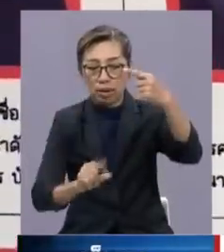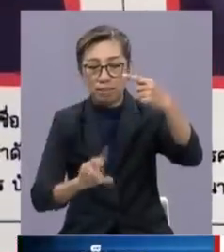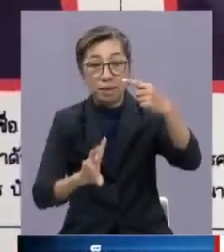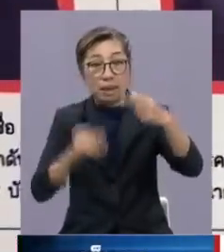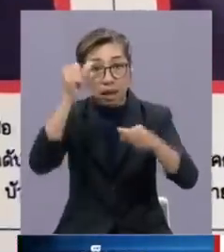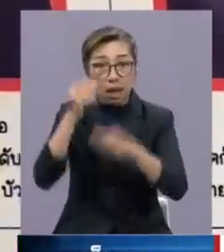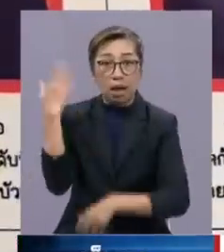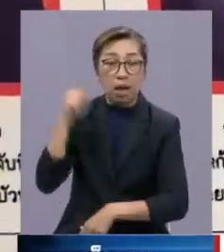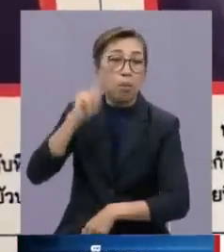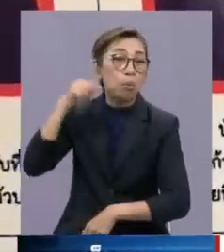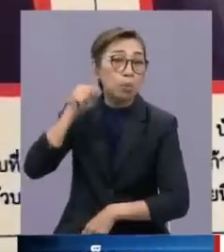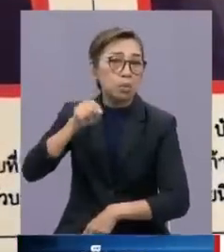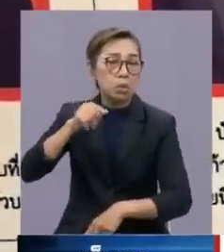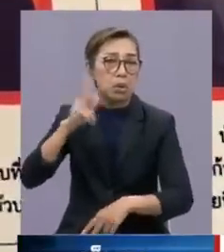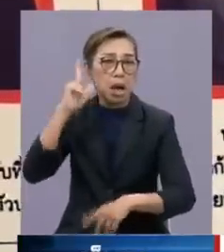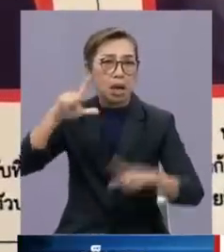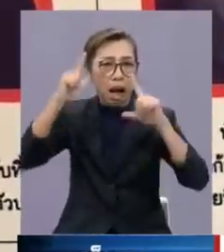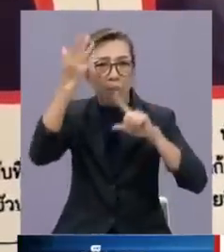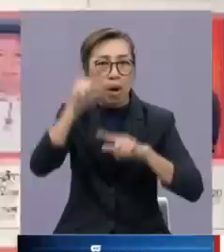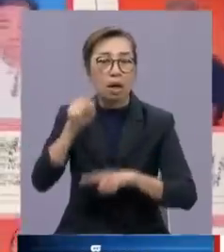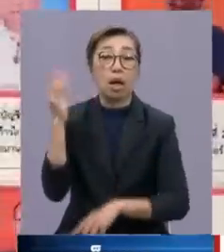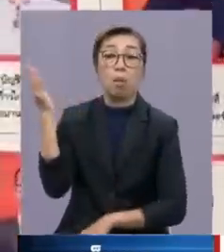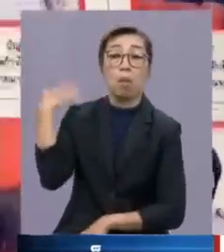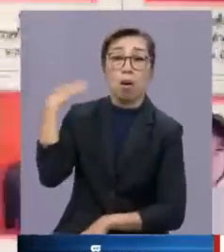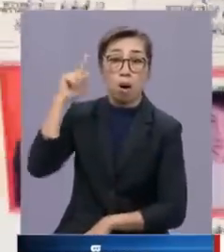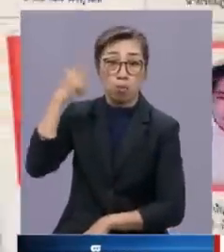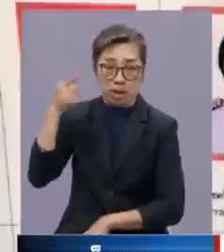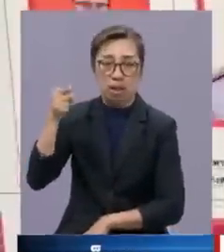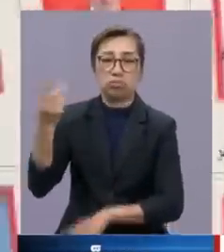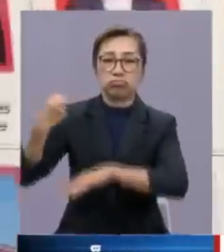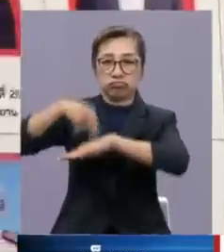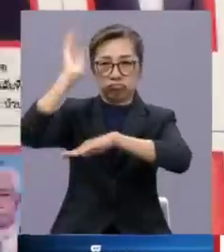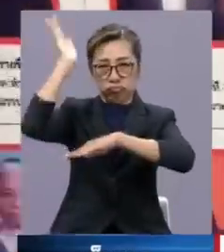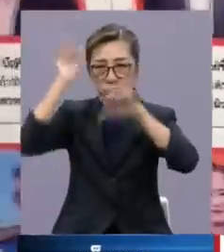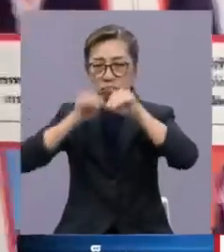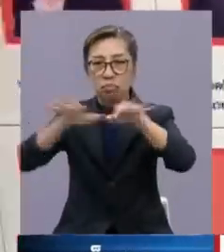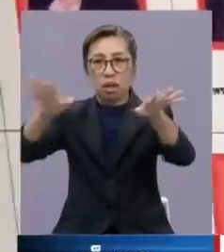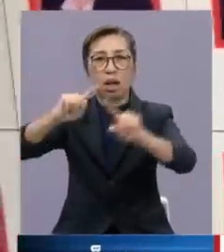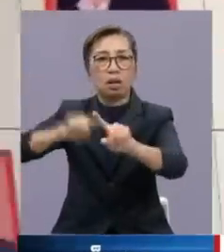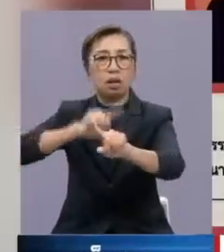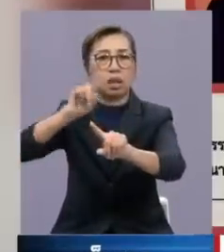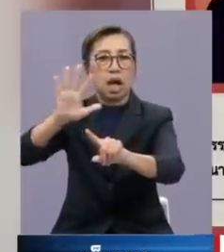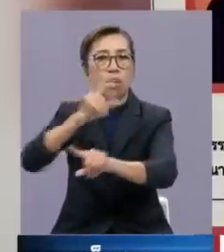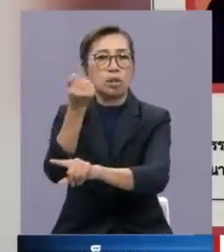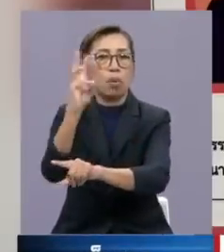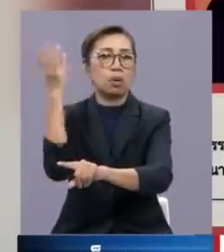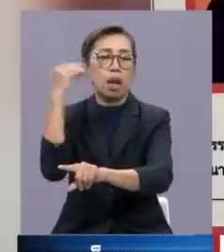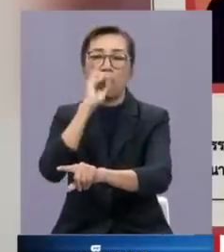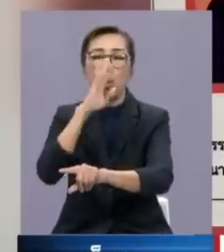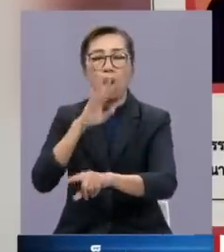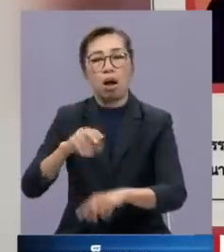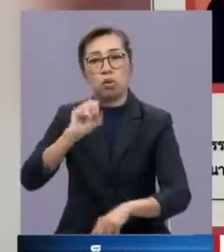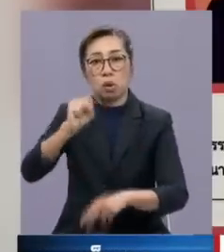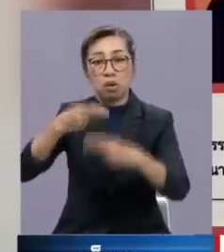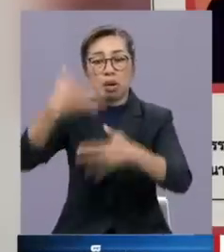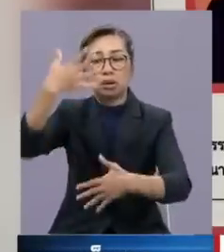านี้เนี่ยที่มันเป็นประเด็นเพราะว่าคุณณฐีพัฒน์แถลงขอลาออกจากส.ส.บัญชีรายชื่อเมื่อวันที่16พฤษภาคมนะฮะเพื่อแสดงความรับผิ